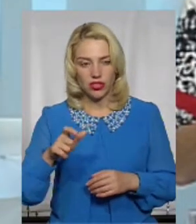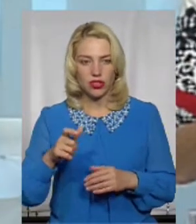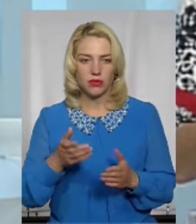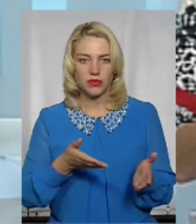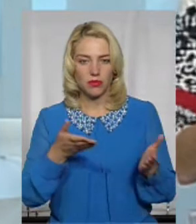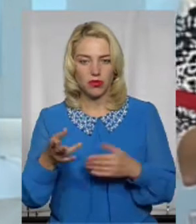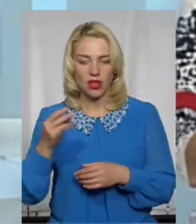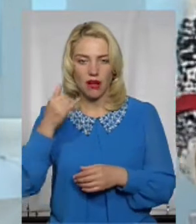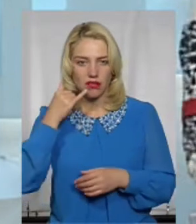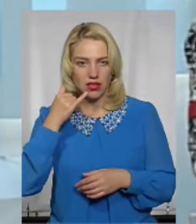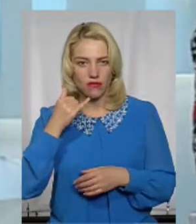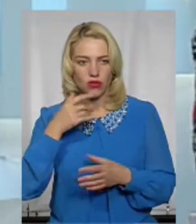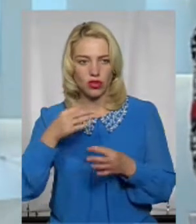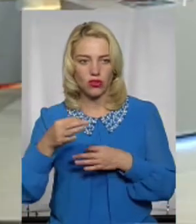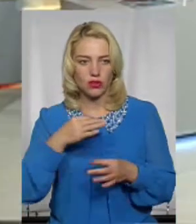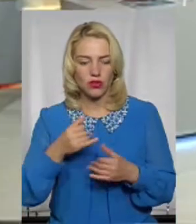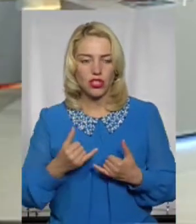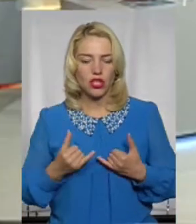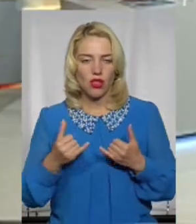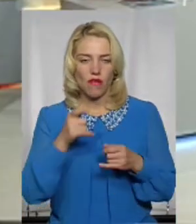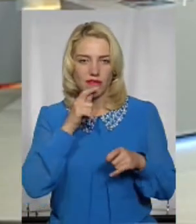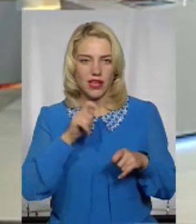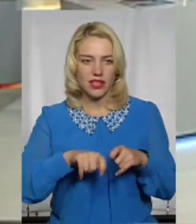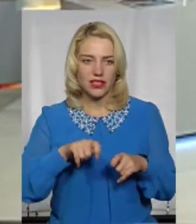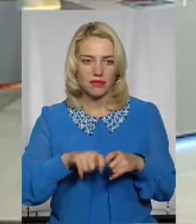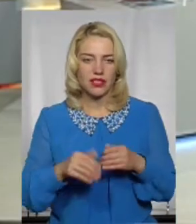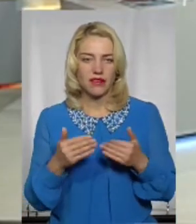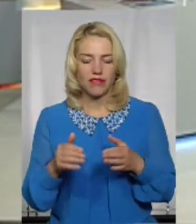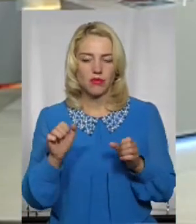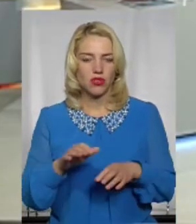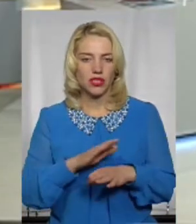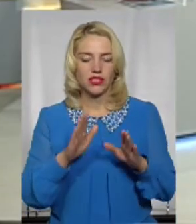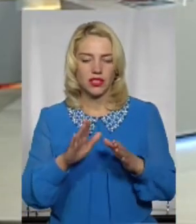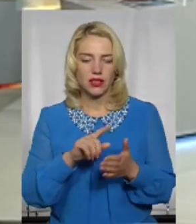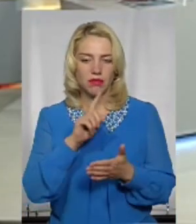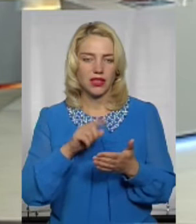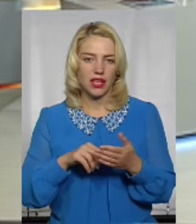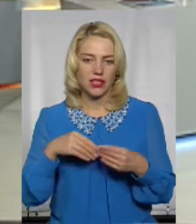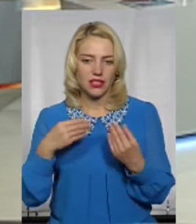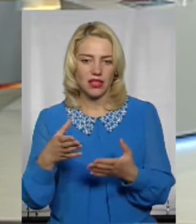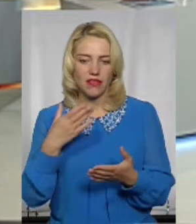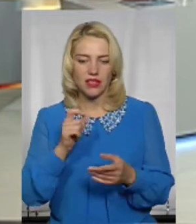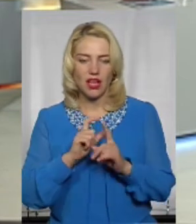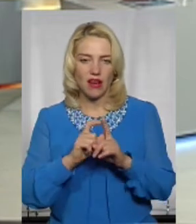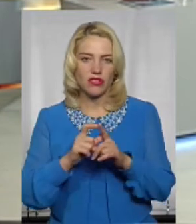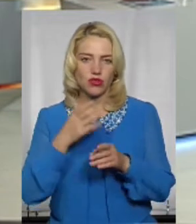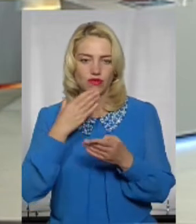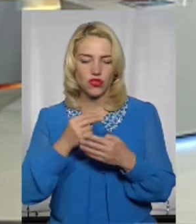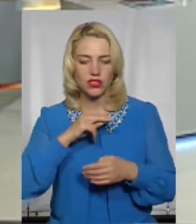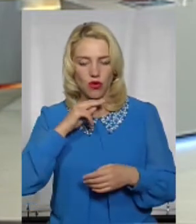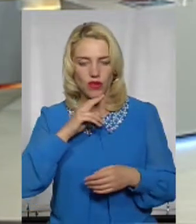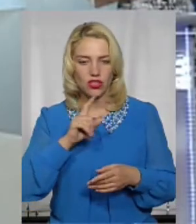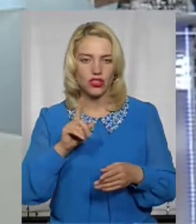телефоном. Шановні експерти, ви можете не тільки ставити питання, а й висловлювати свої зауваження,